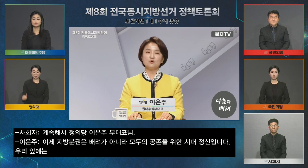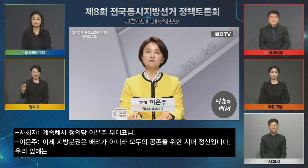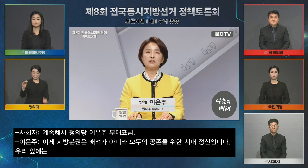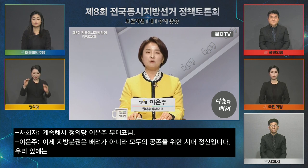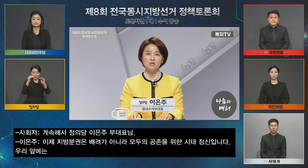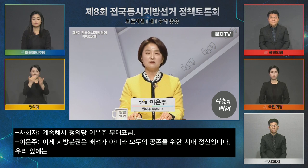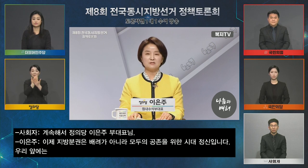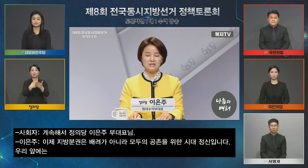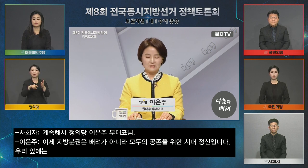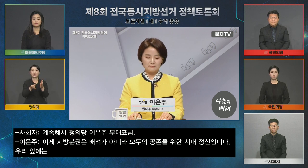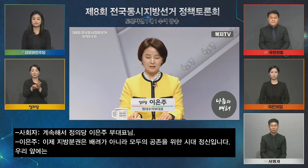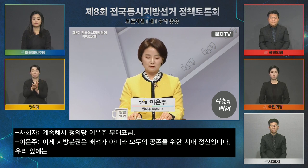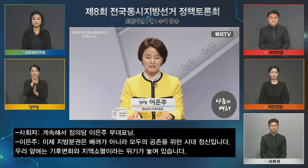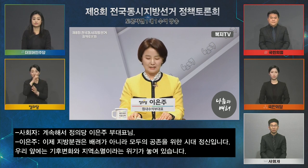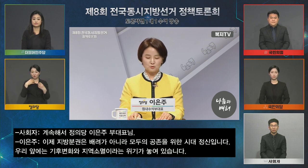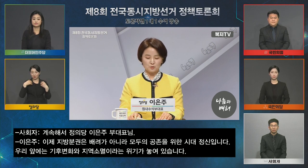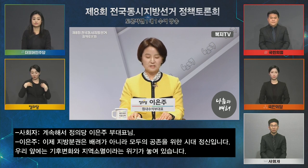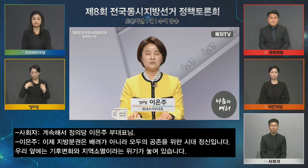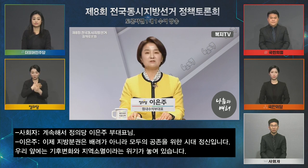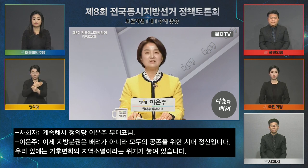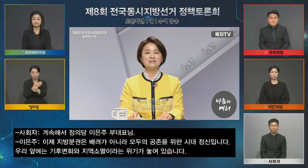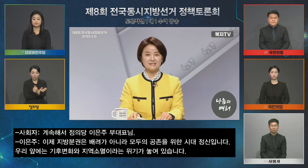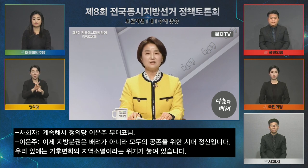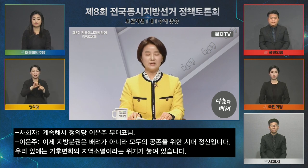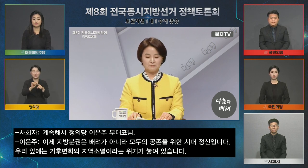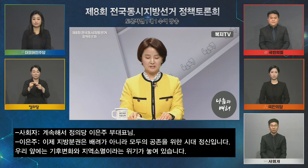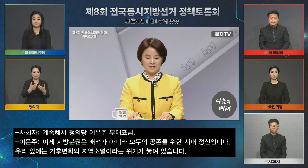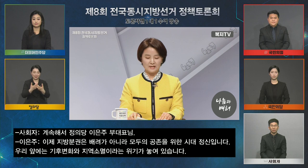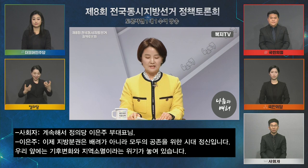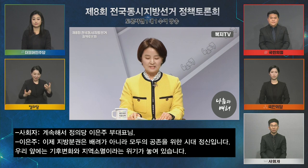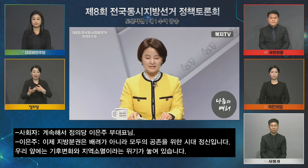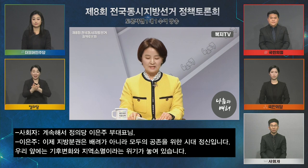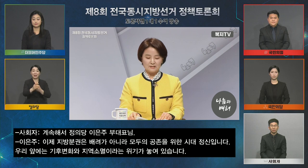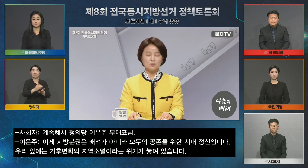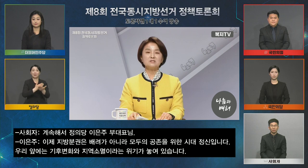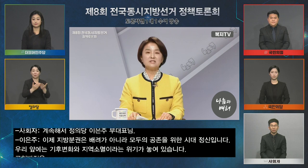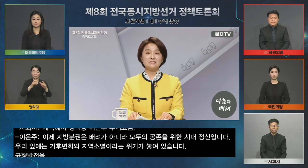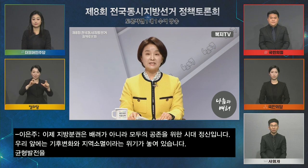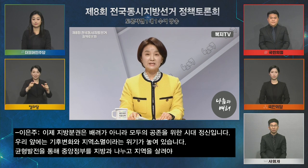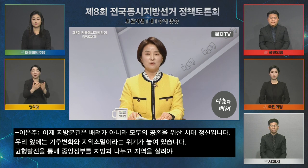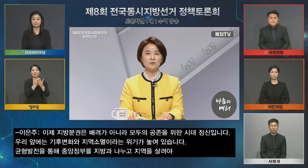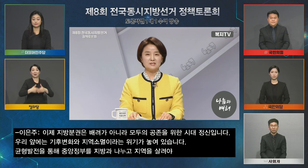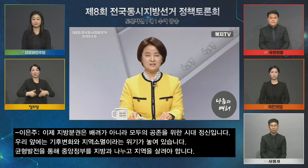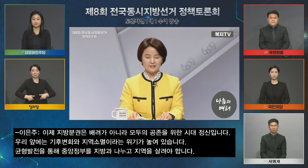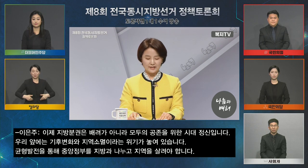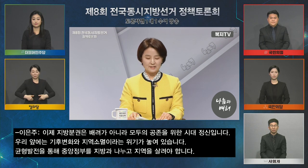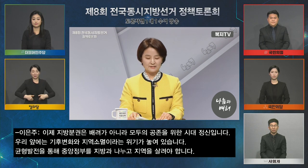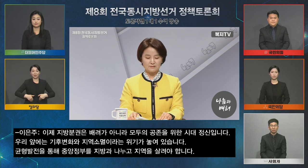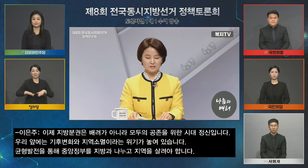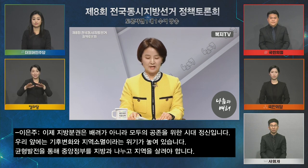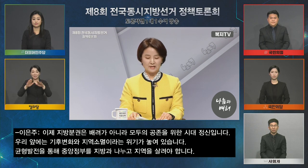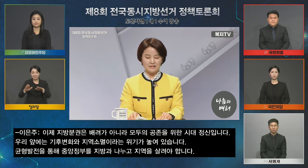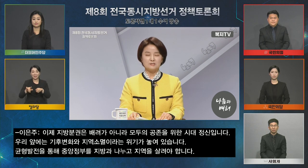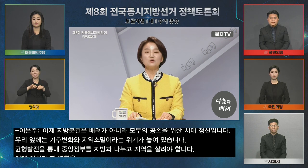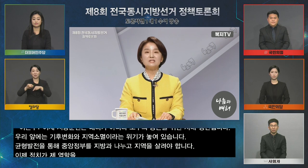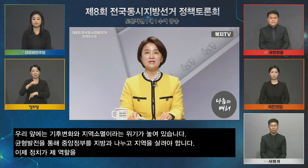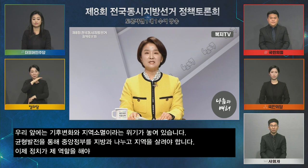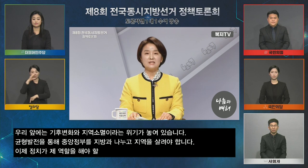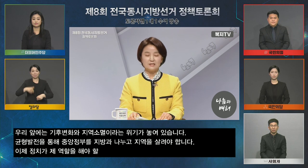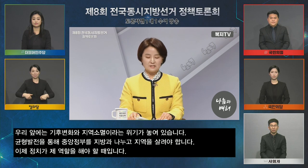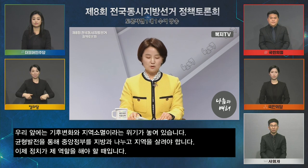중앙정부의 권력을 지방과 나누고 지역을 살려야 합니다. 이제 정치가 제 역할을 해야 할 때입니다.